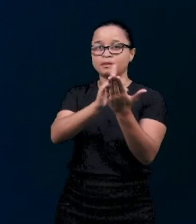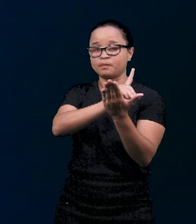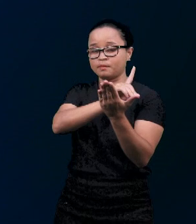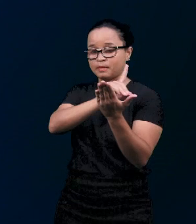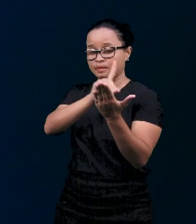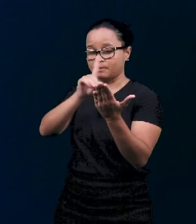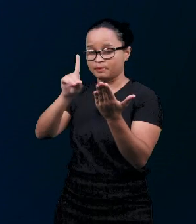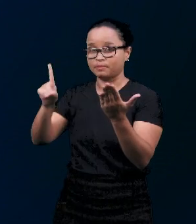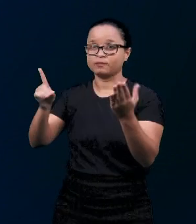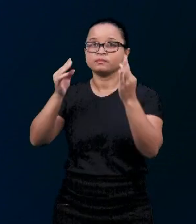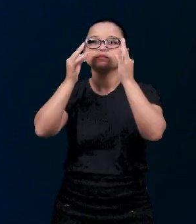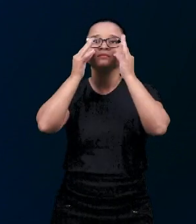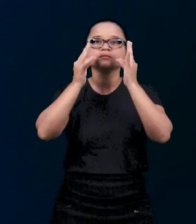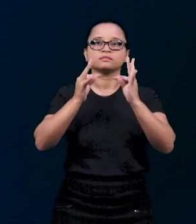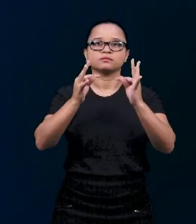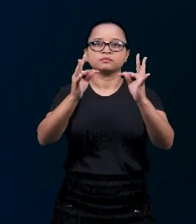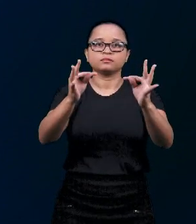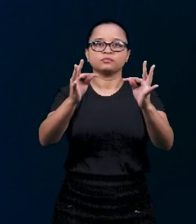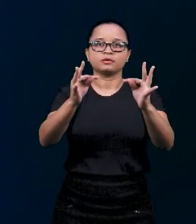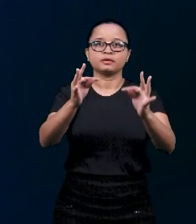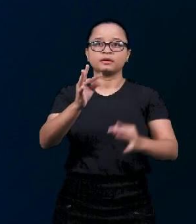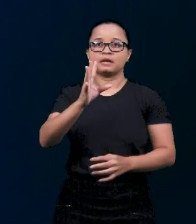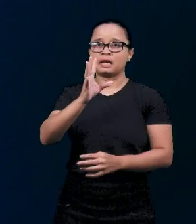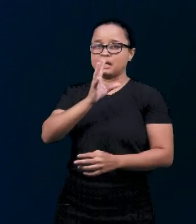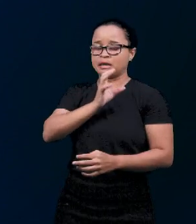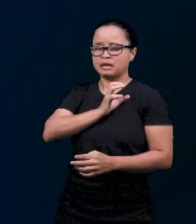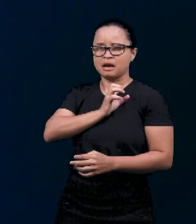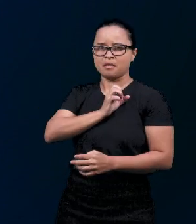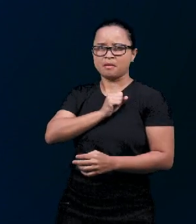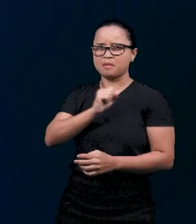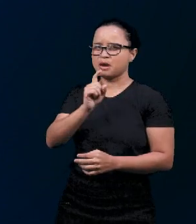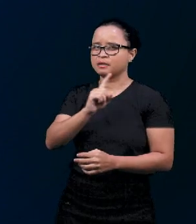n'ont pas aimé leur vie jusqu'à la mort. »